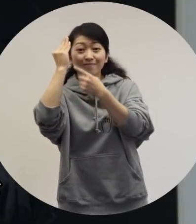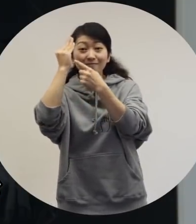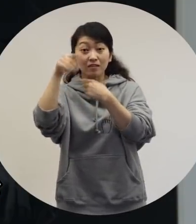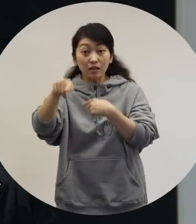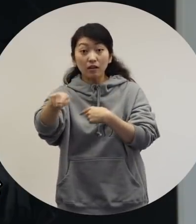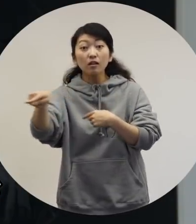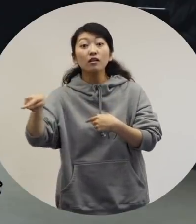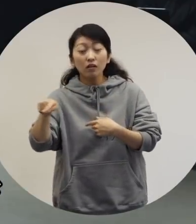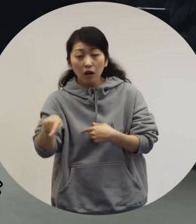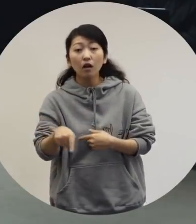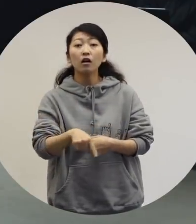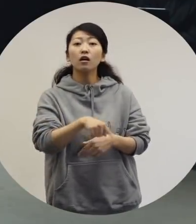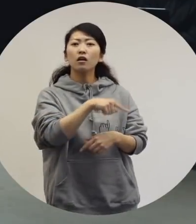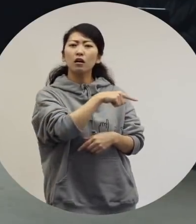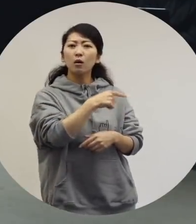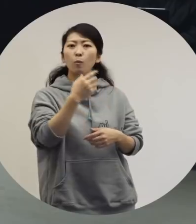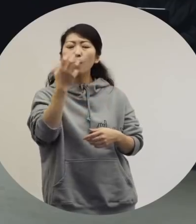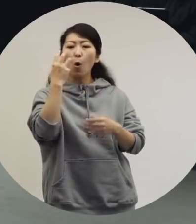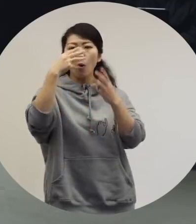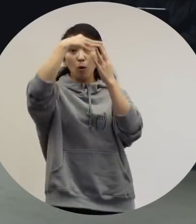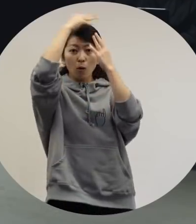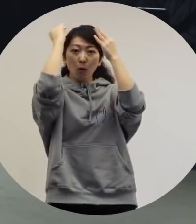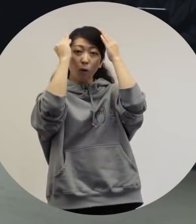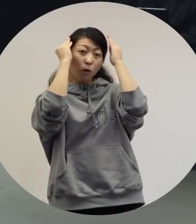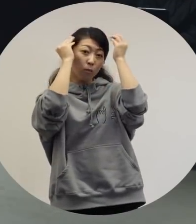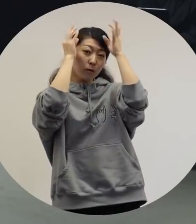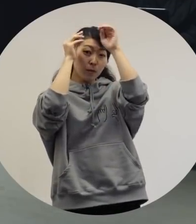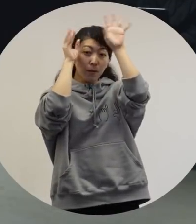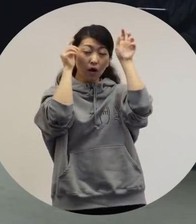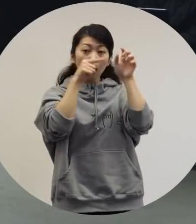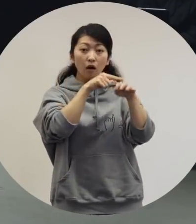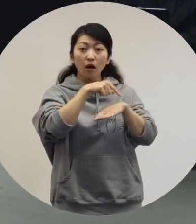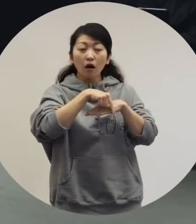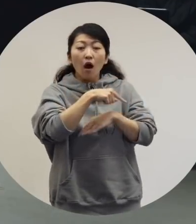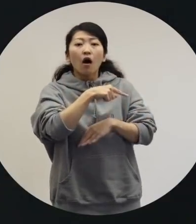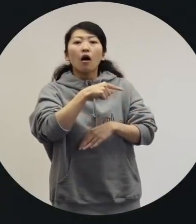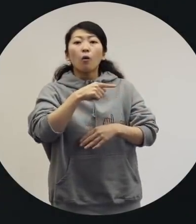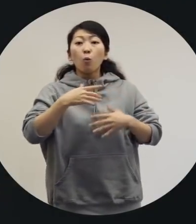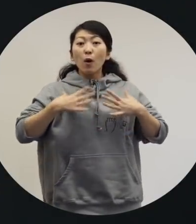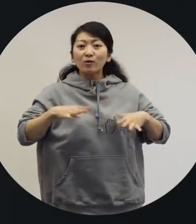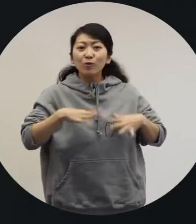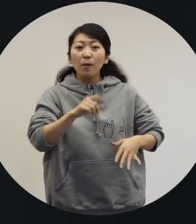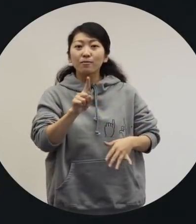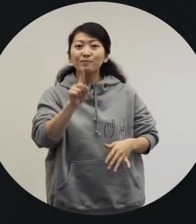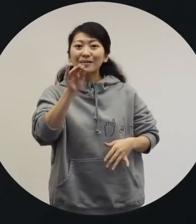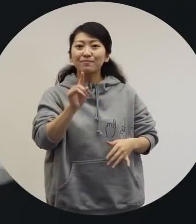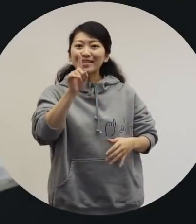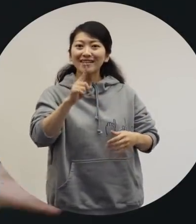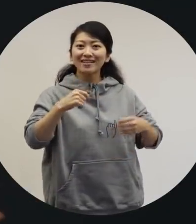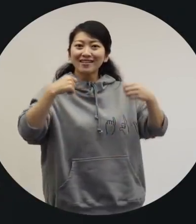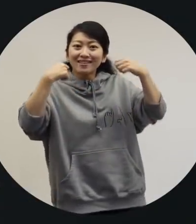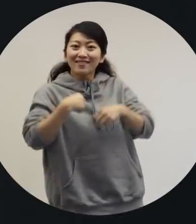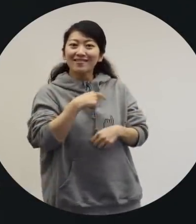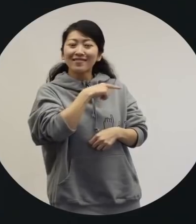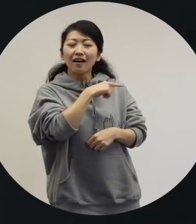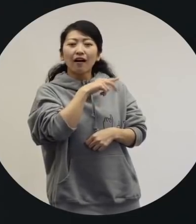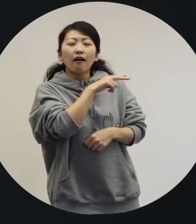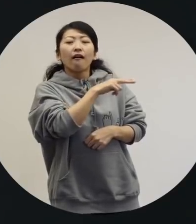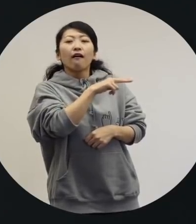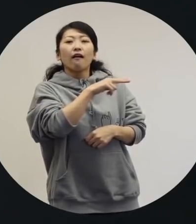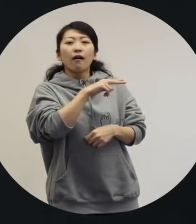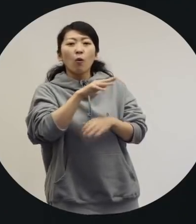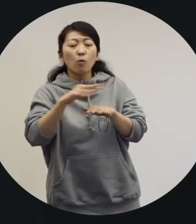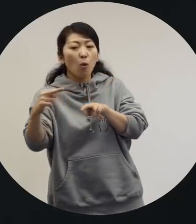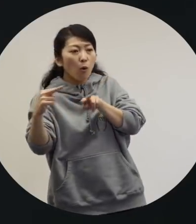る子どもたちが使ってる音程がこんなかっこいい感じにこうデザインしてくれて、でファッションとしてこういう、まあ、ピピがつけてくれてみたいなの